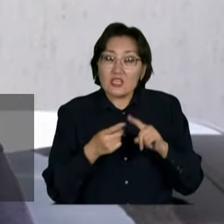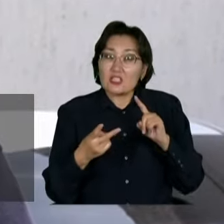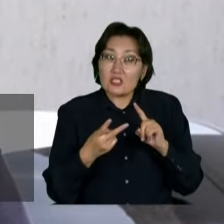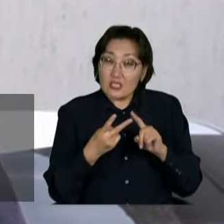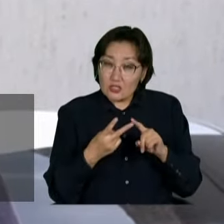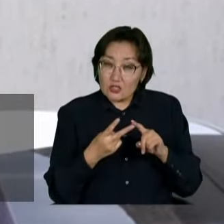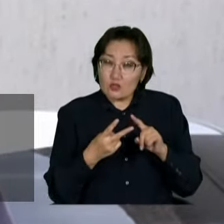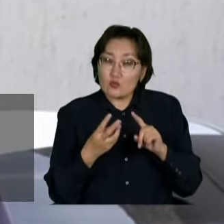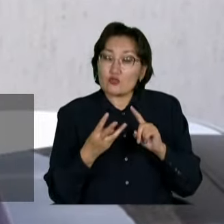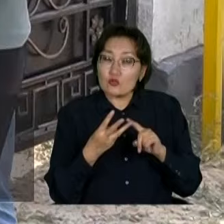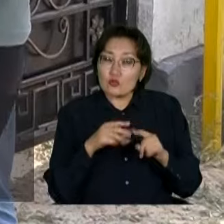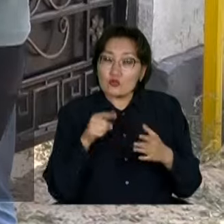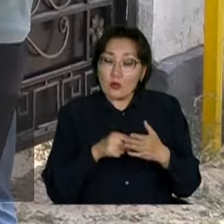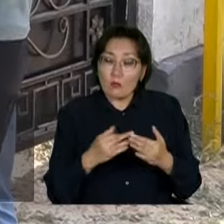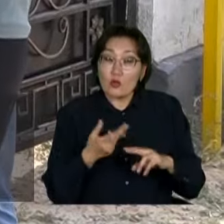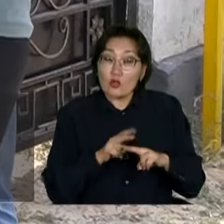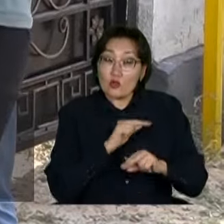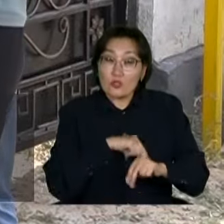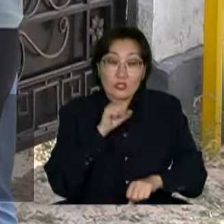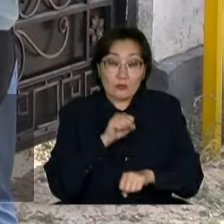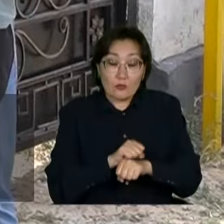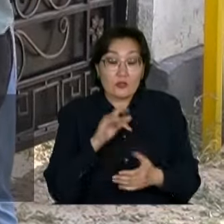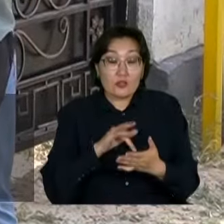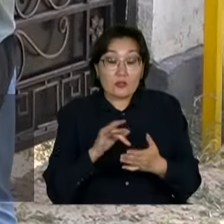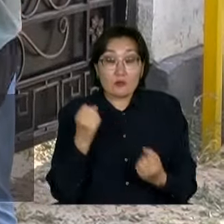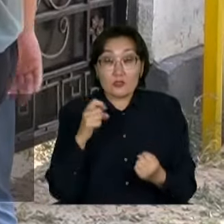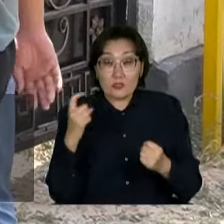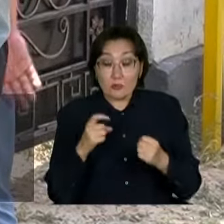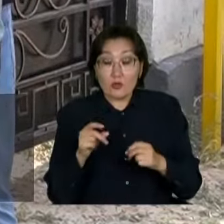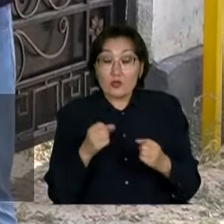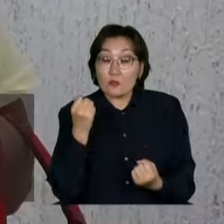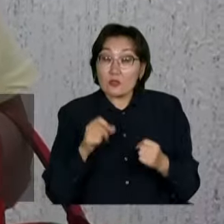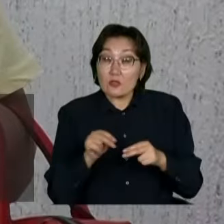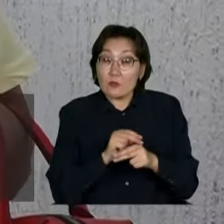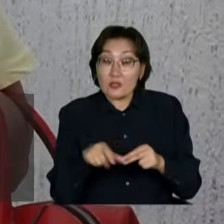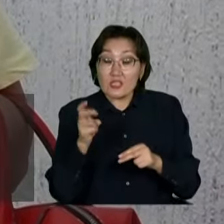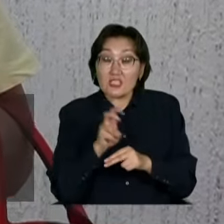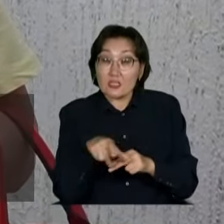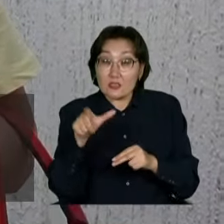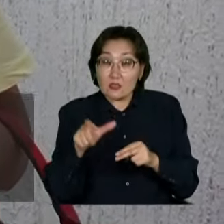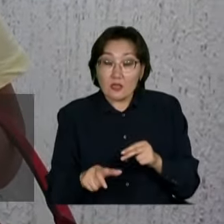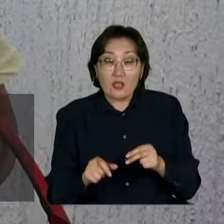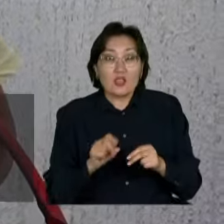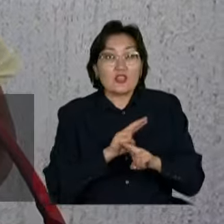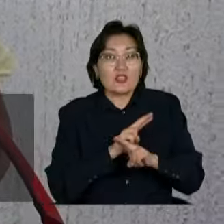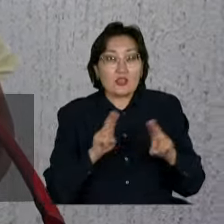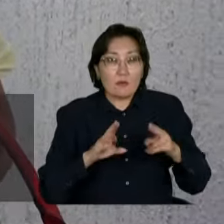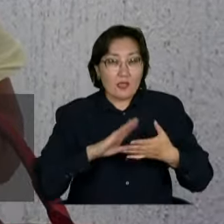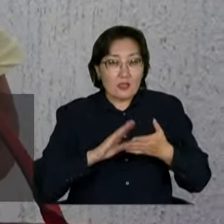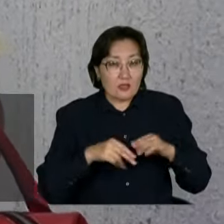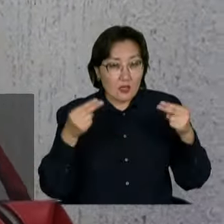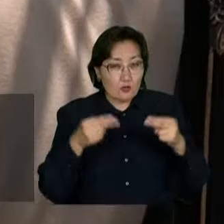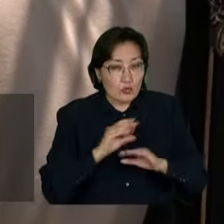маған бұны тоқтату керек. Ал орталық қожайыны көлік жөндетуге келген ешбір азаматпен қағаз жүзінде келісім